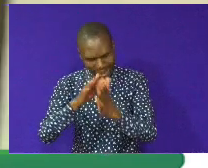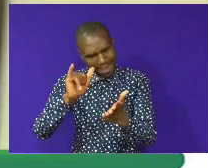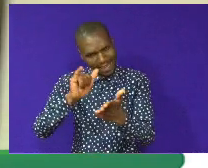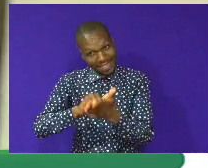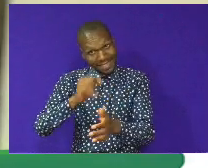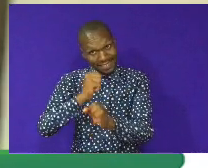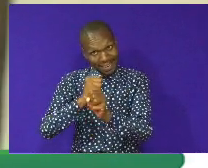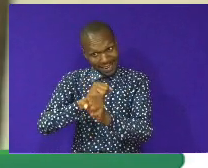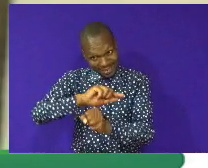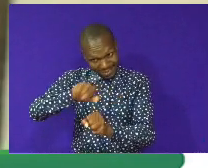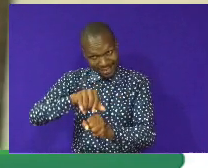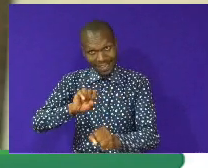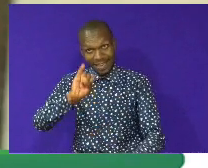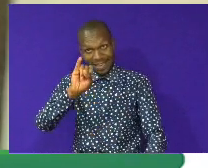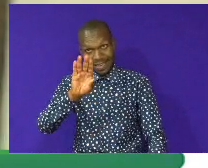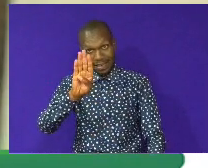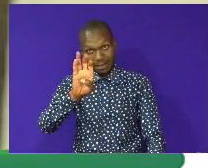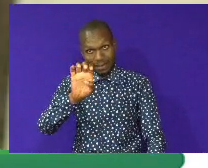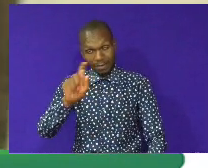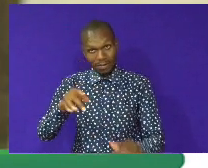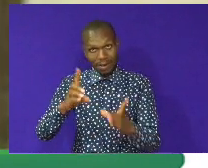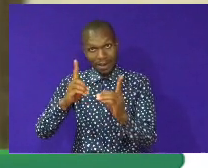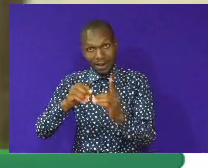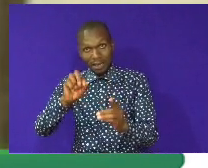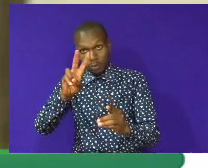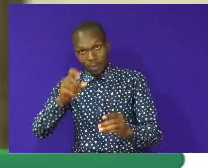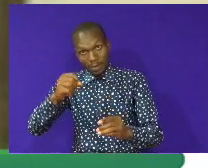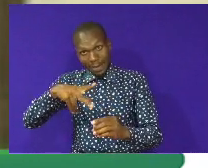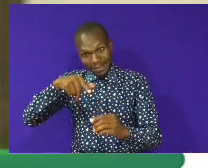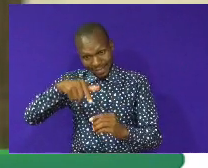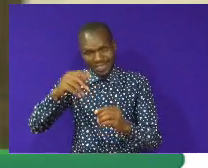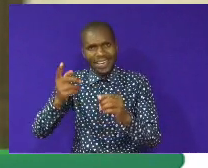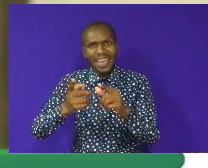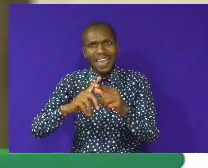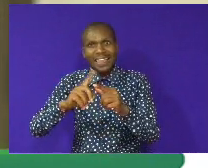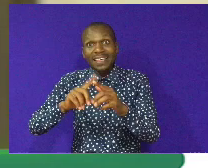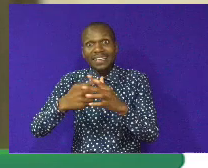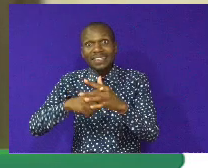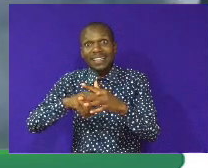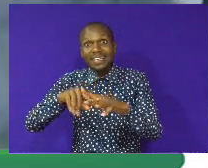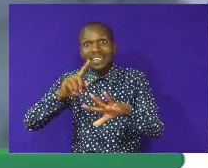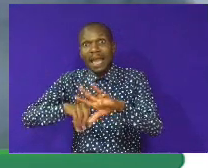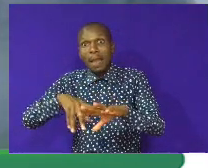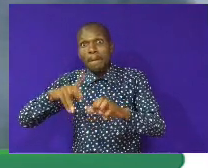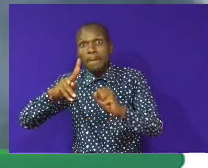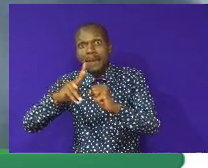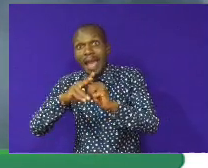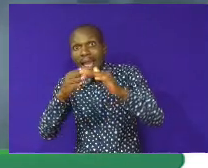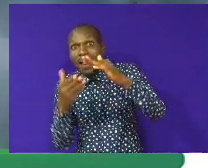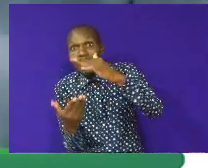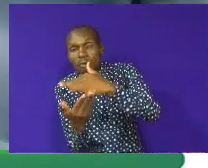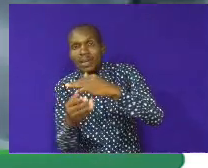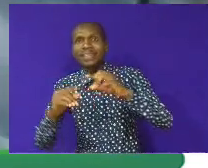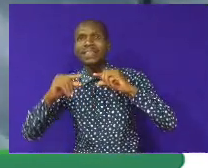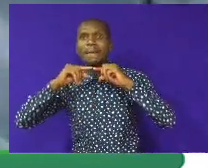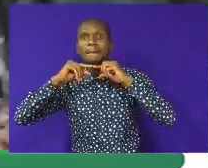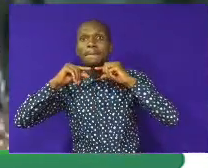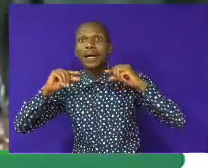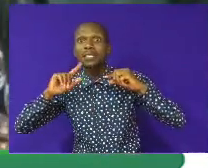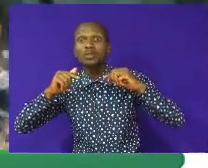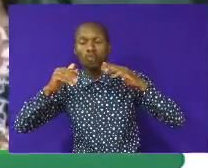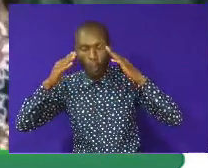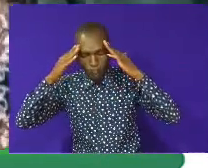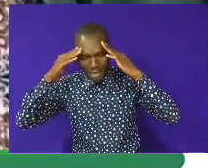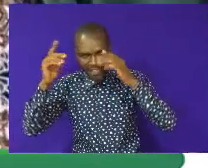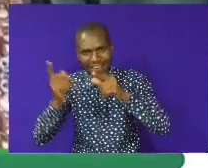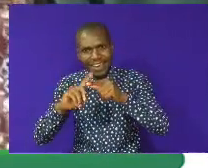at Nyanturago Stadium on the 20th of this month, starting from 9 a.m. Ase aba pastor bali baikirana nigo bali